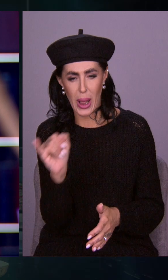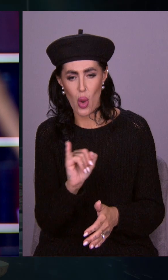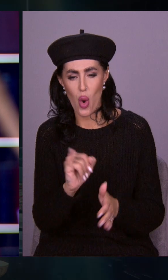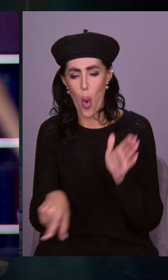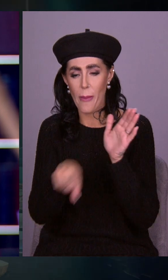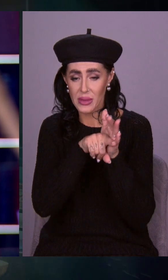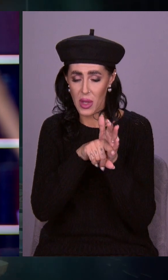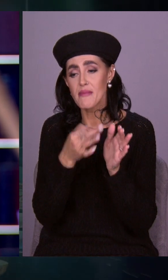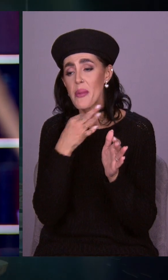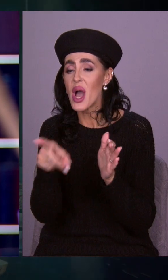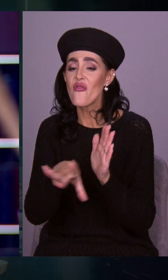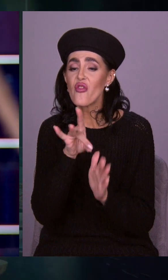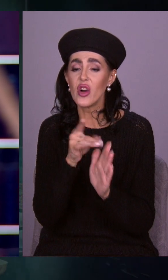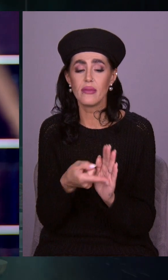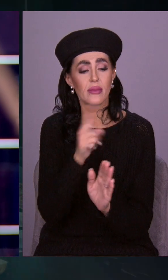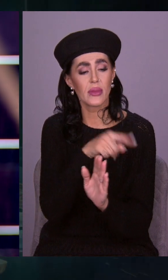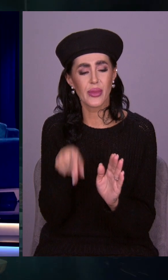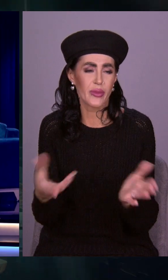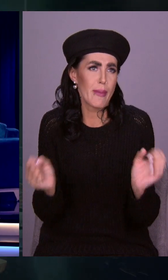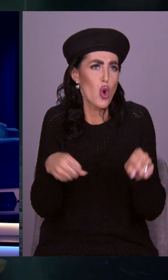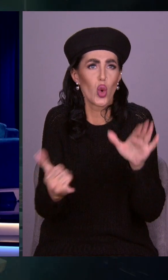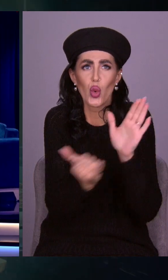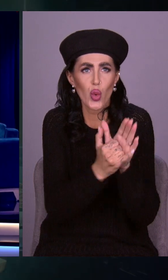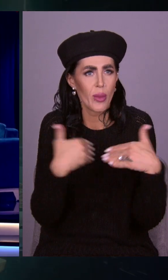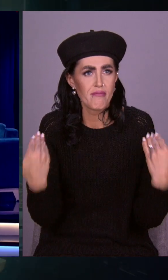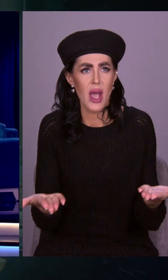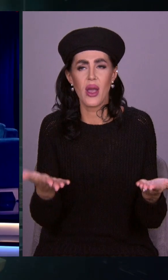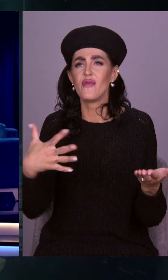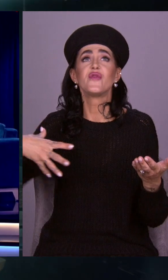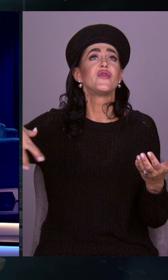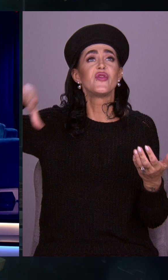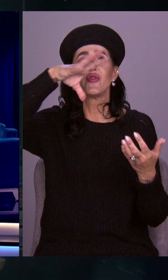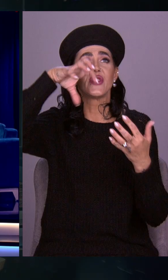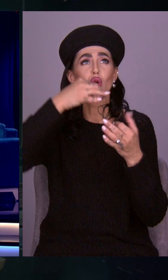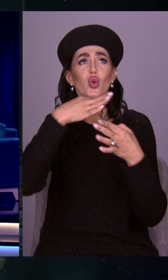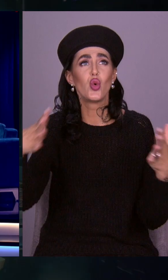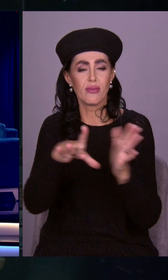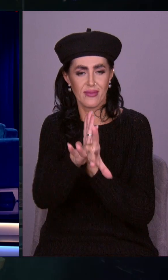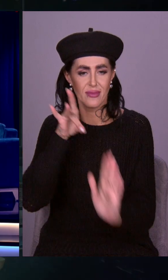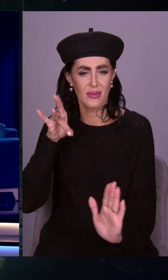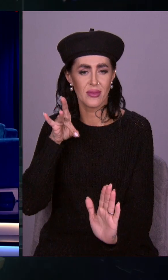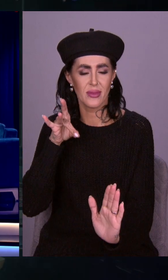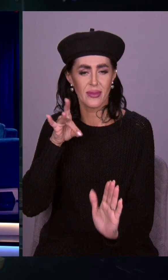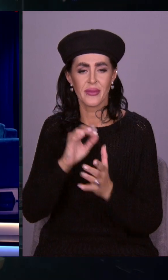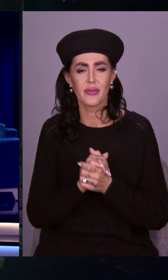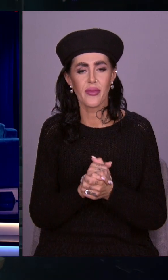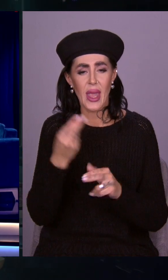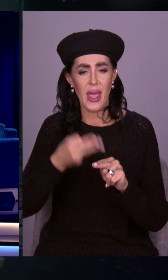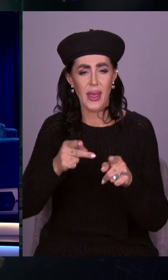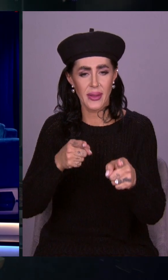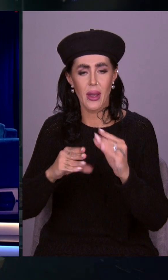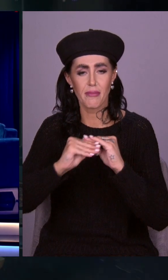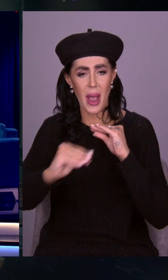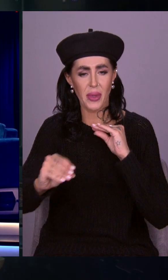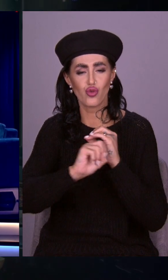ваших шоу в Ютубі. Це просто без варіантів. Дивіться, просто. Оце папка з